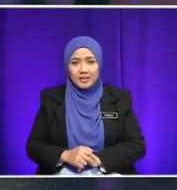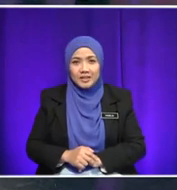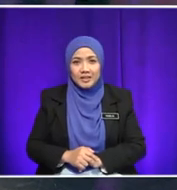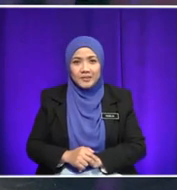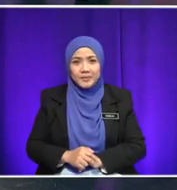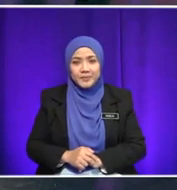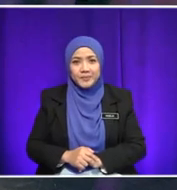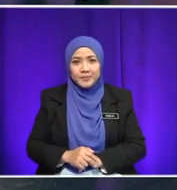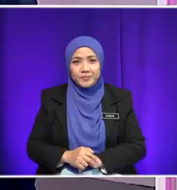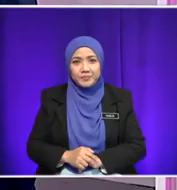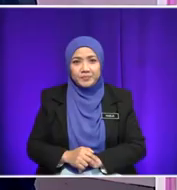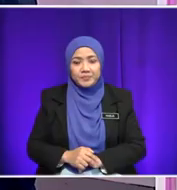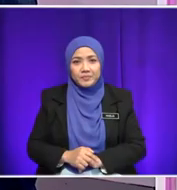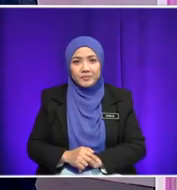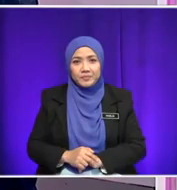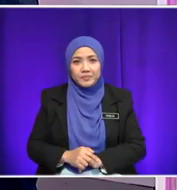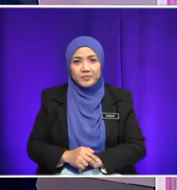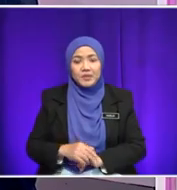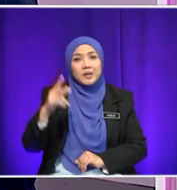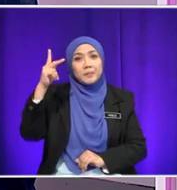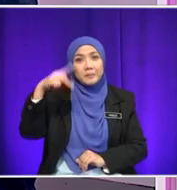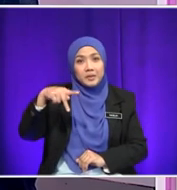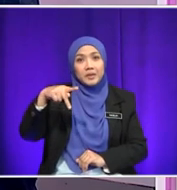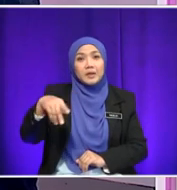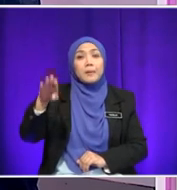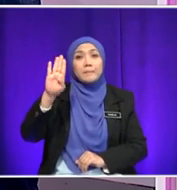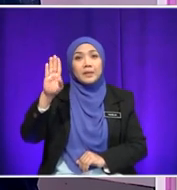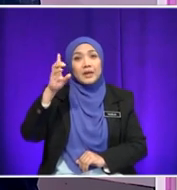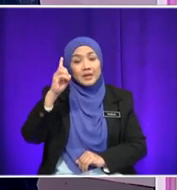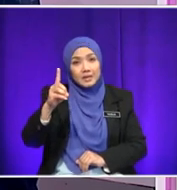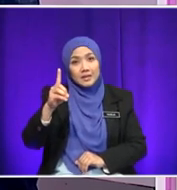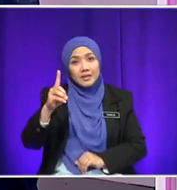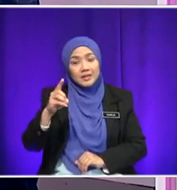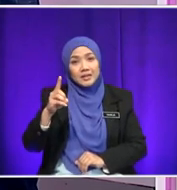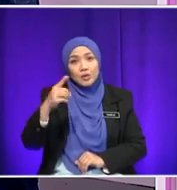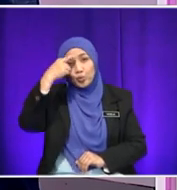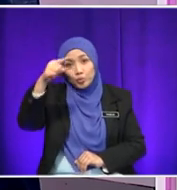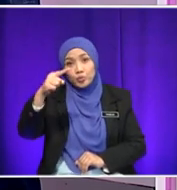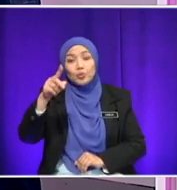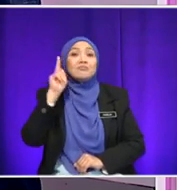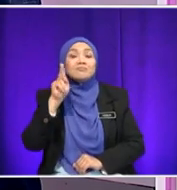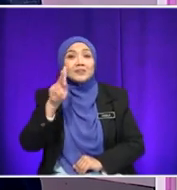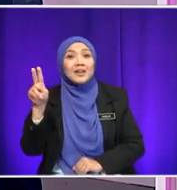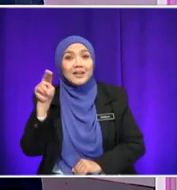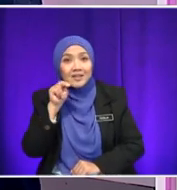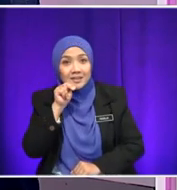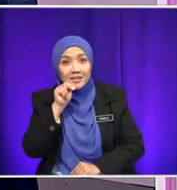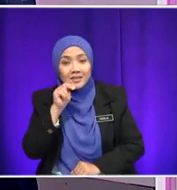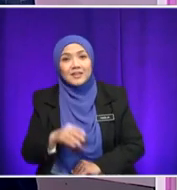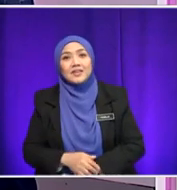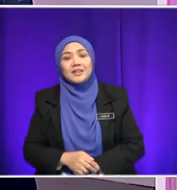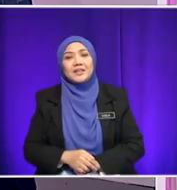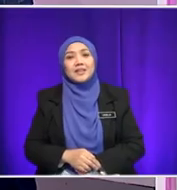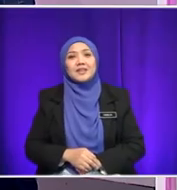kepada Hari ini silahkan cek pencak Siran kalau sejalan kompetisiran untuk Lisa hari ini saya rasa eee untuk band